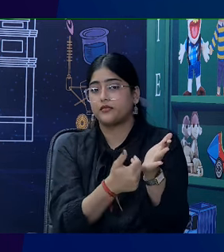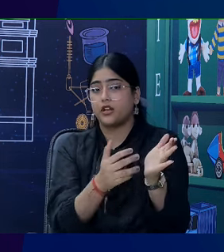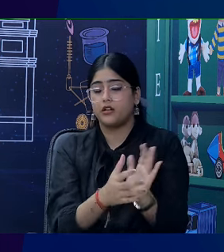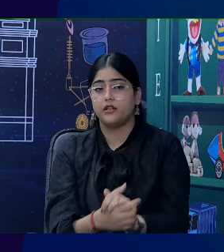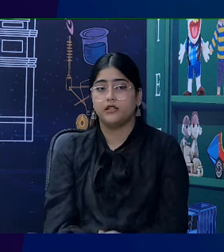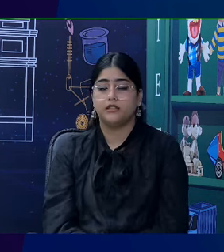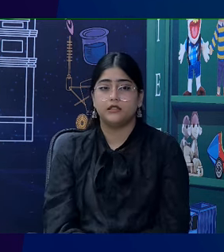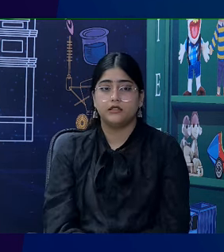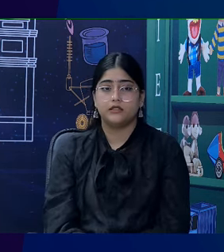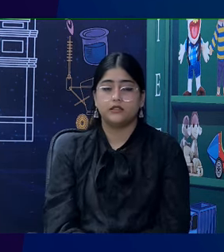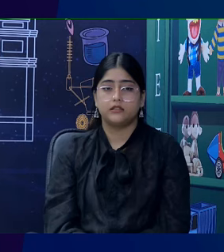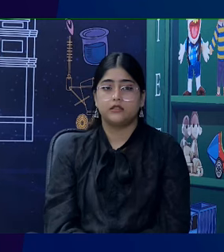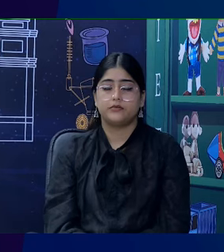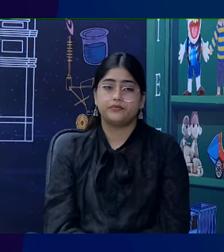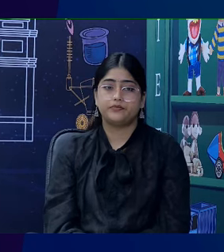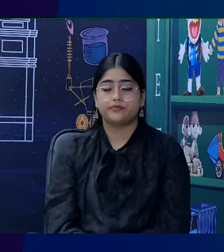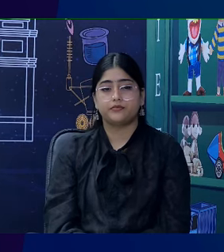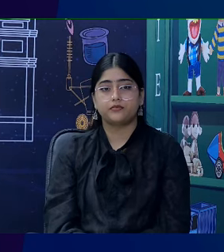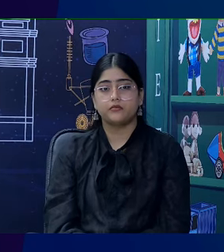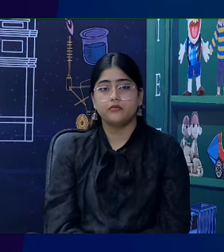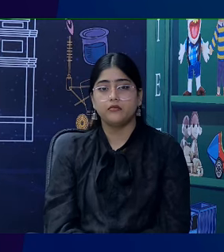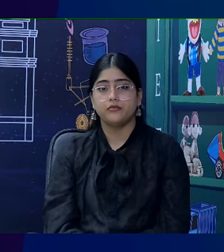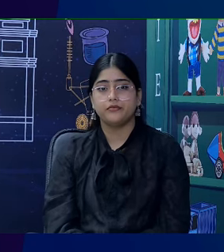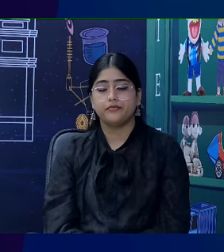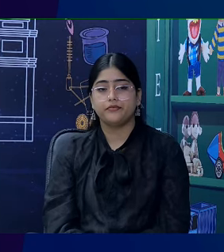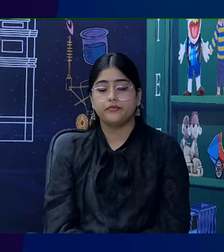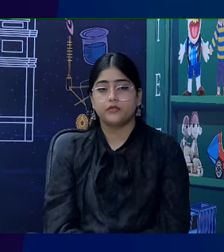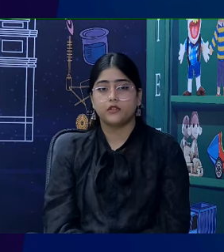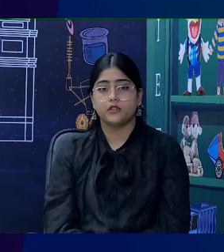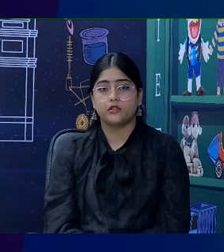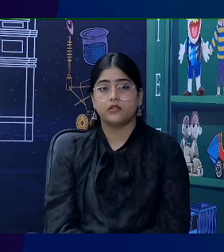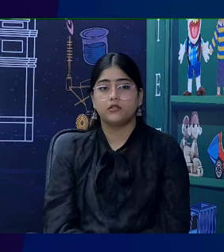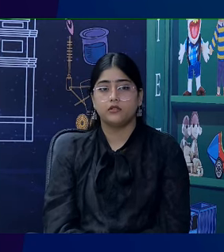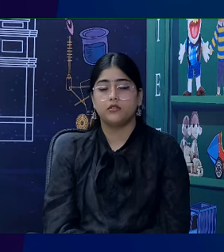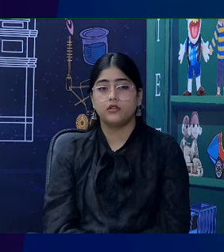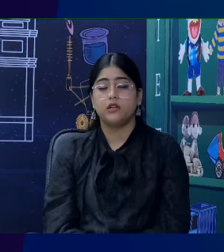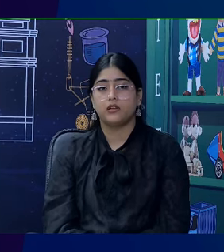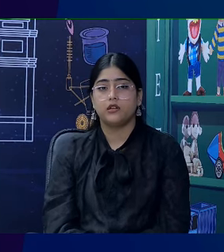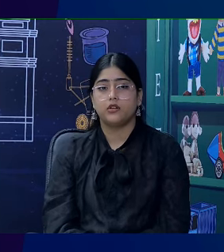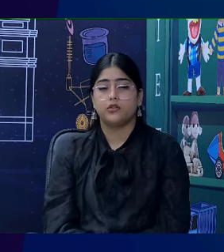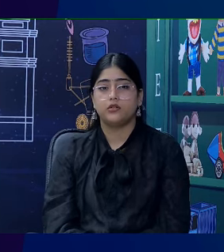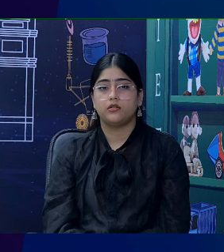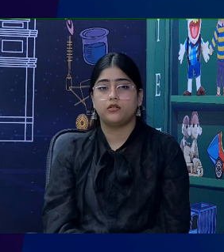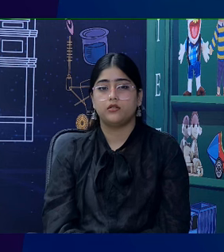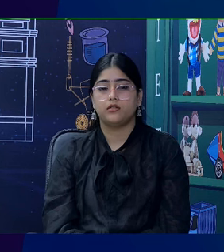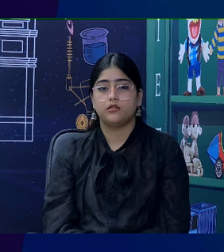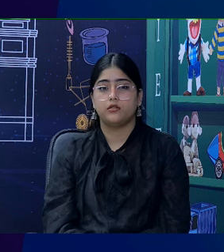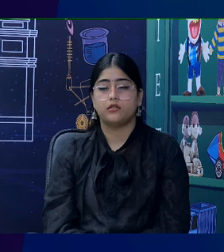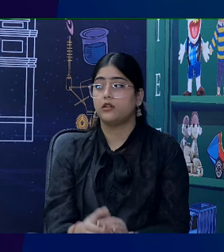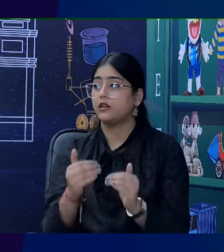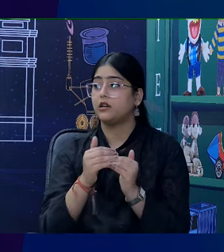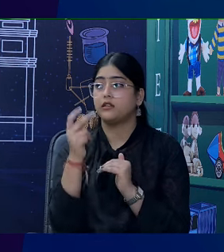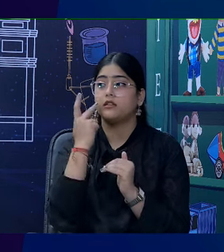है ठीक है तो ये था मणिपुरी मणिपुर से मर तो इसको इसके मतलब प्ले मेथड से भी आप बच्चों को समझा सकते हैं आगे